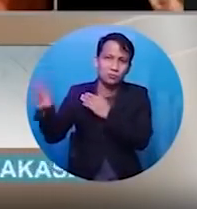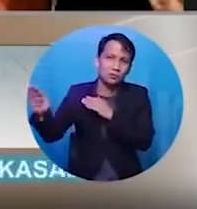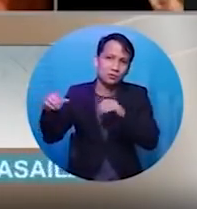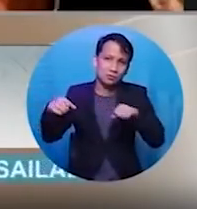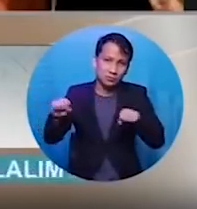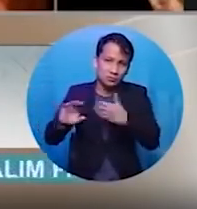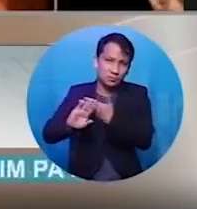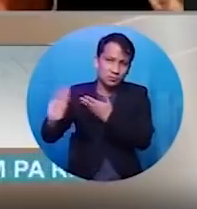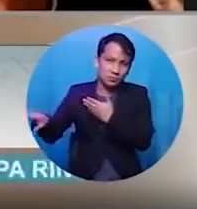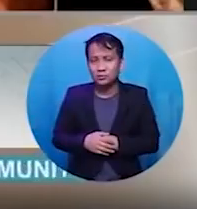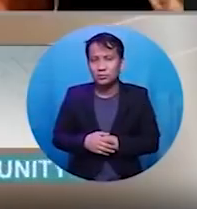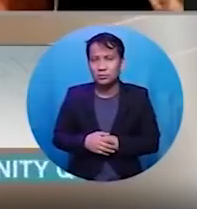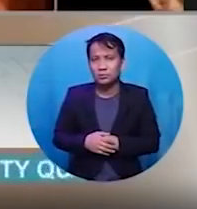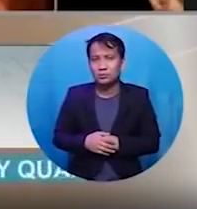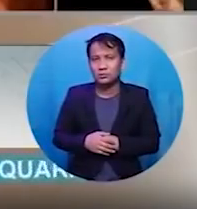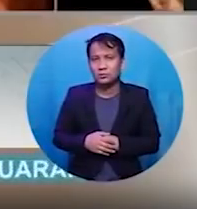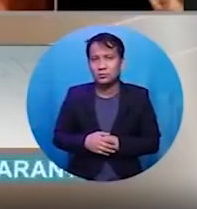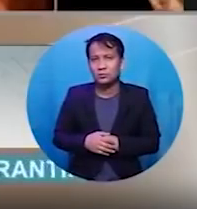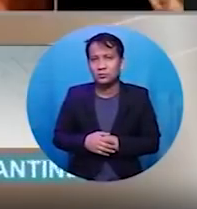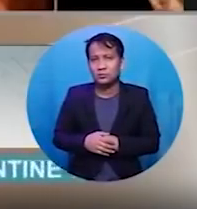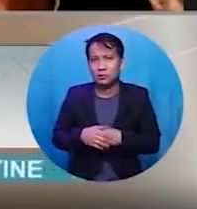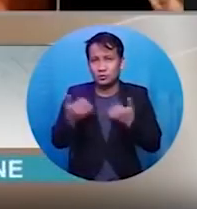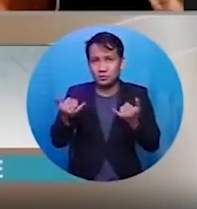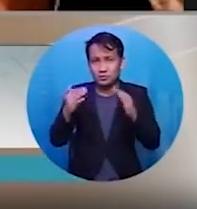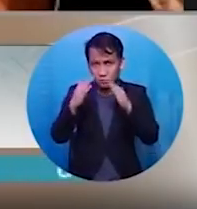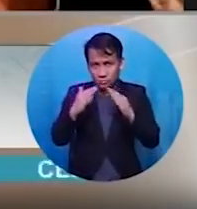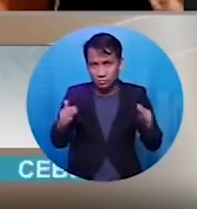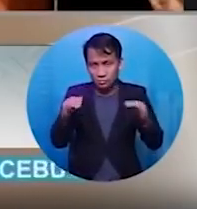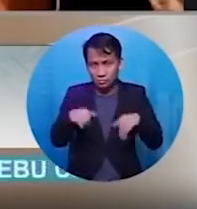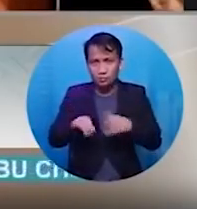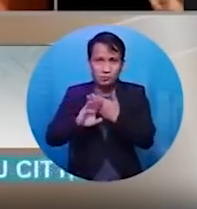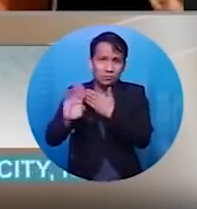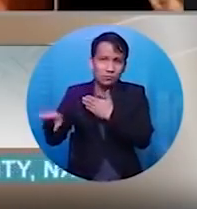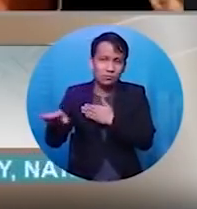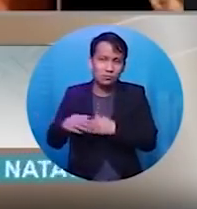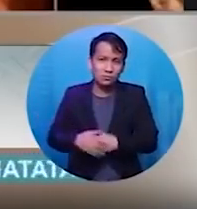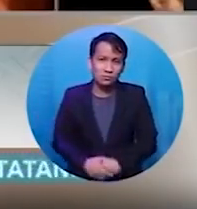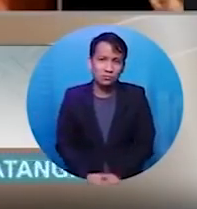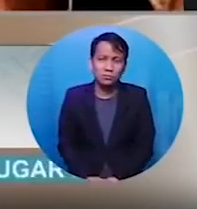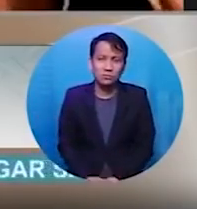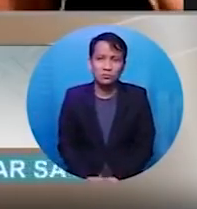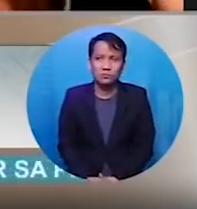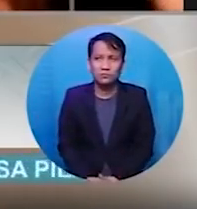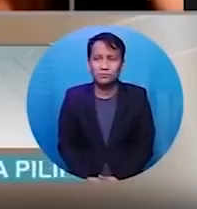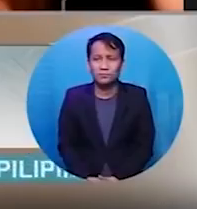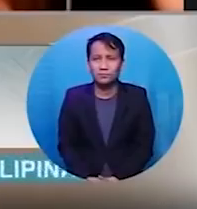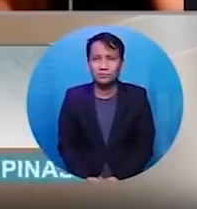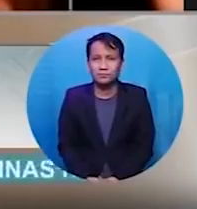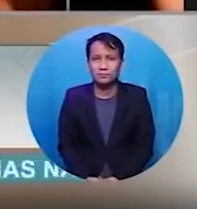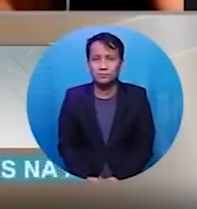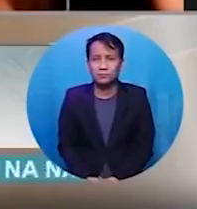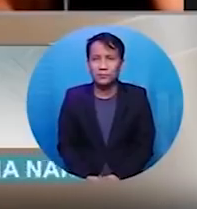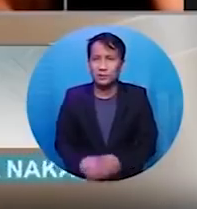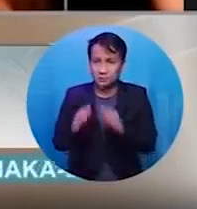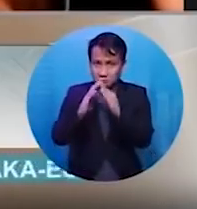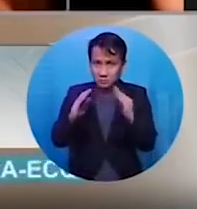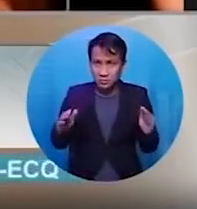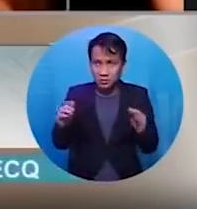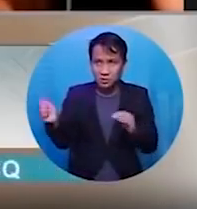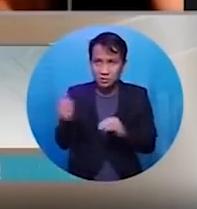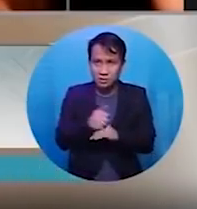natin. Motor, yung bahay. Dito yung bahay. Ibabalik mo rin yan, tama? Gastos ng bahay. Ah, gastos sa bahay. Babalik nyo rin po